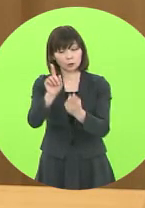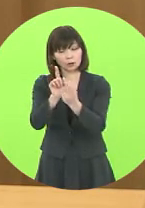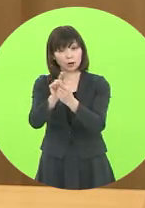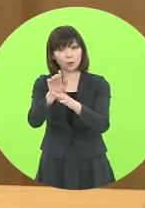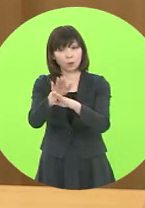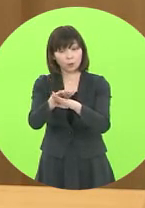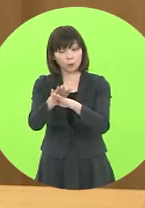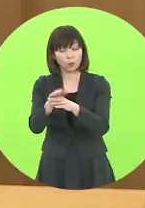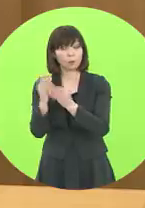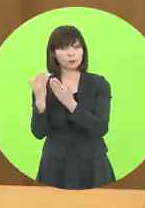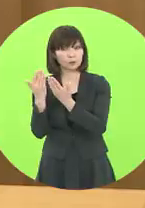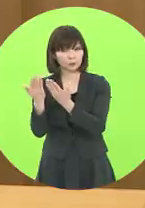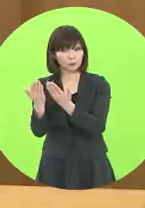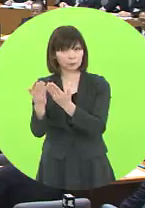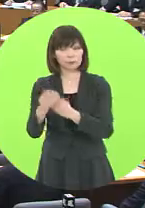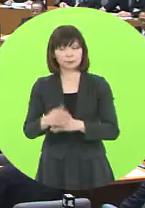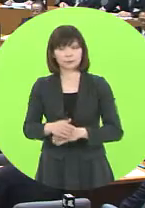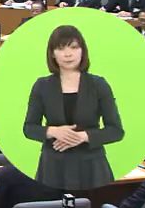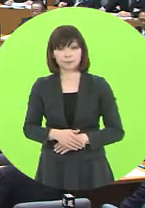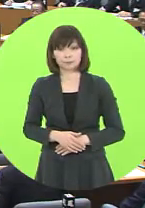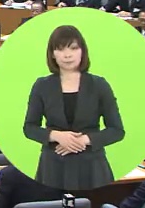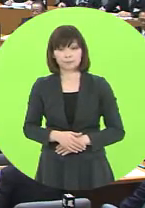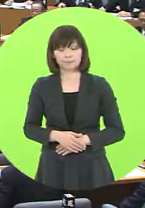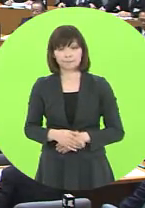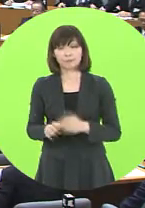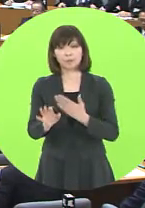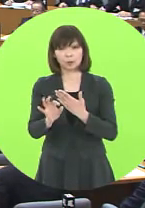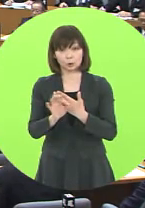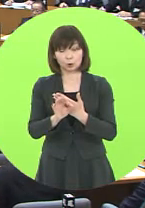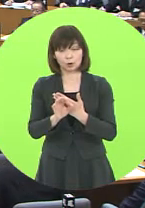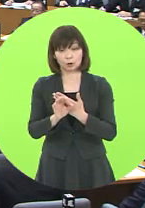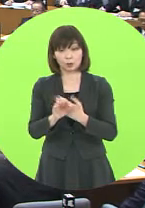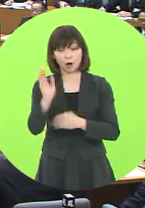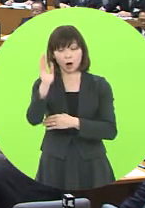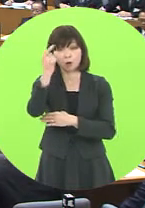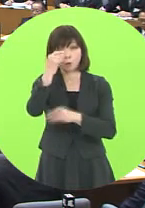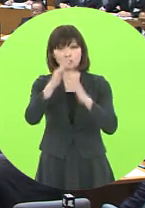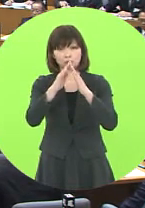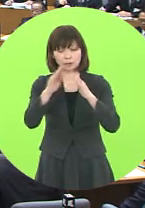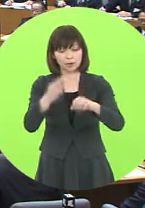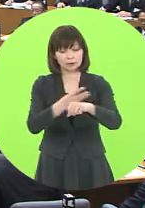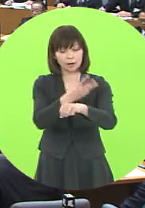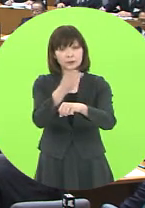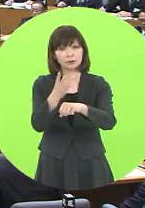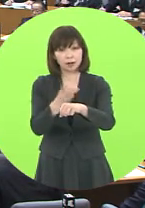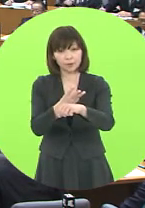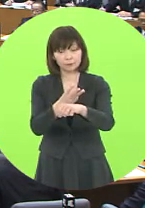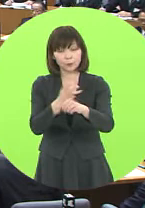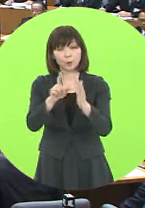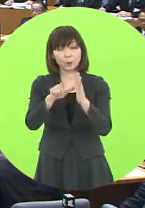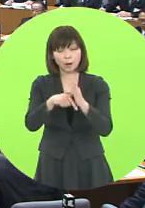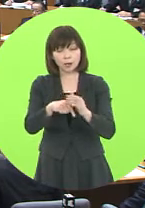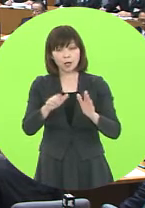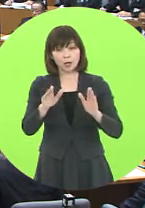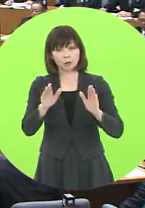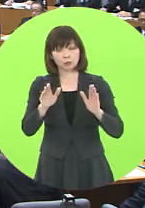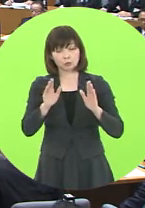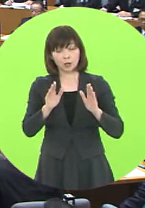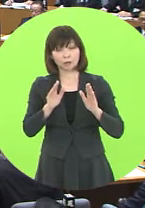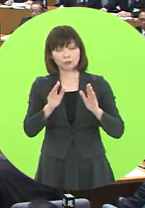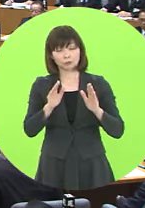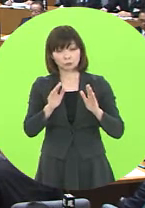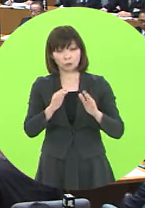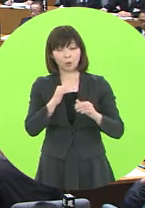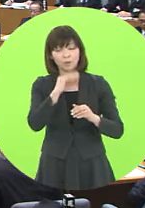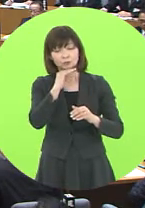について質問しました。 例えば3時間コースの高齢者講習では、受講までの平均待ち日数が